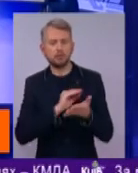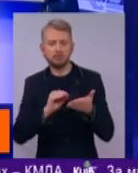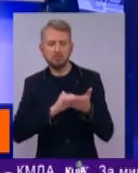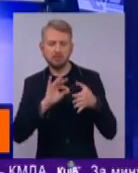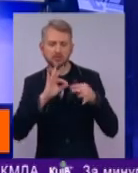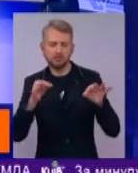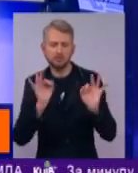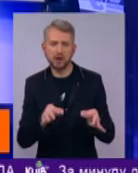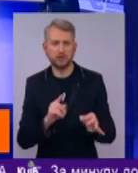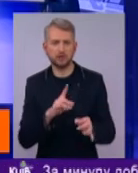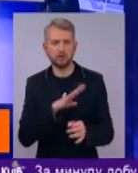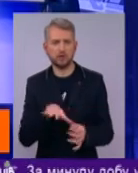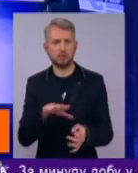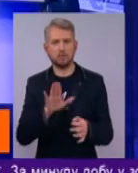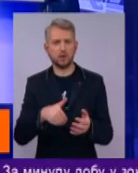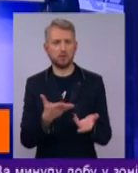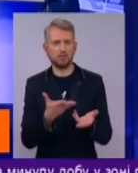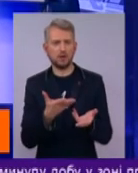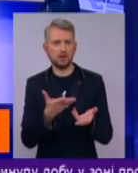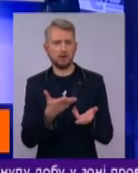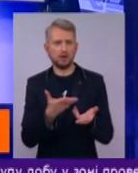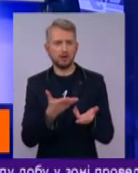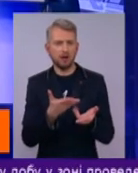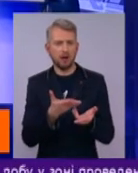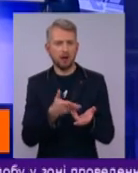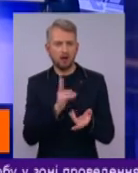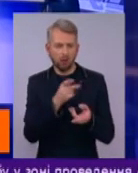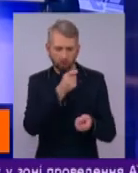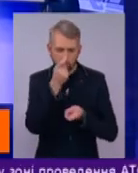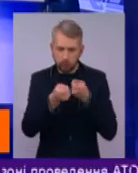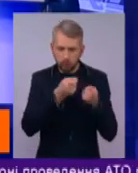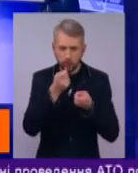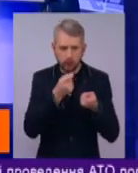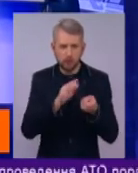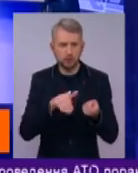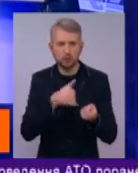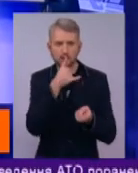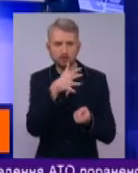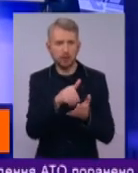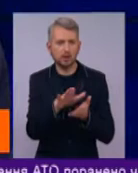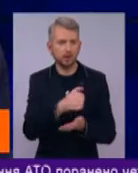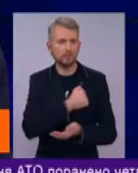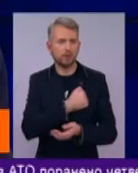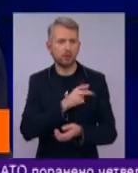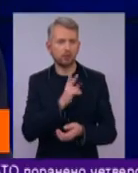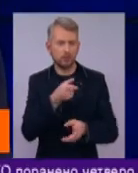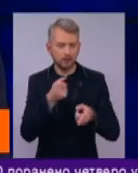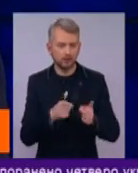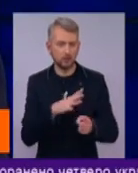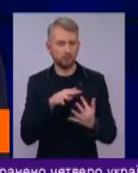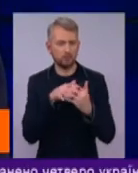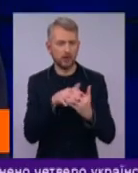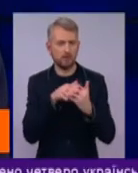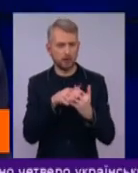формулировки сделаны, чтобы не было никакие формалисты, вот эти бюрократы, не смогли отказать воину, который по-настоящему